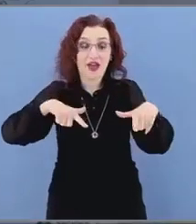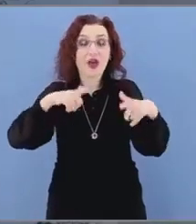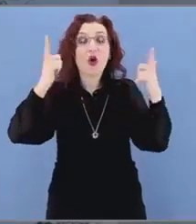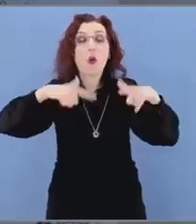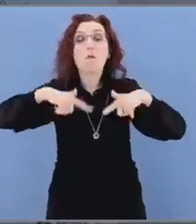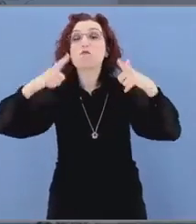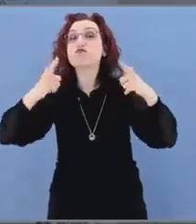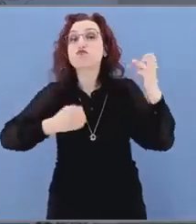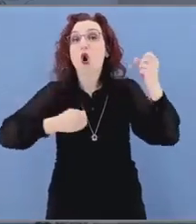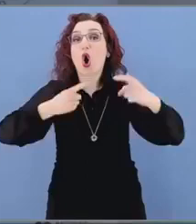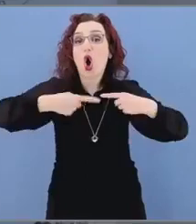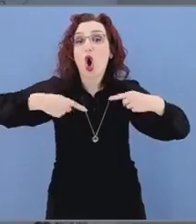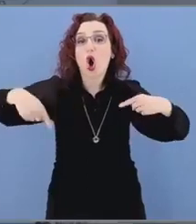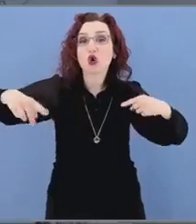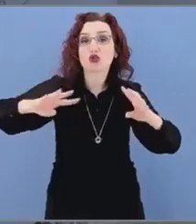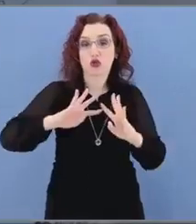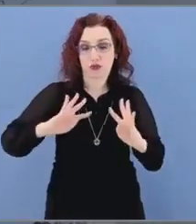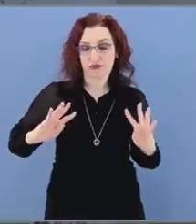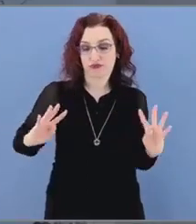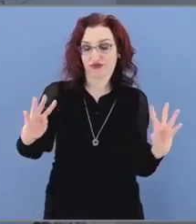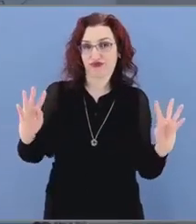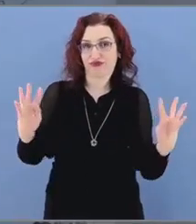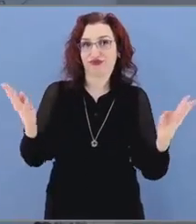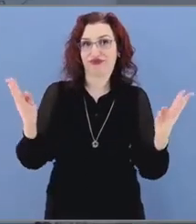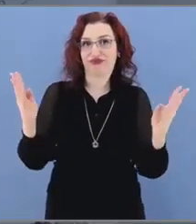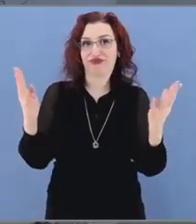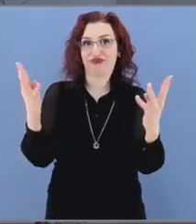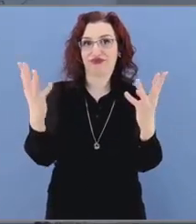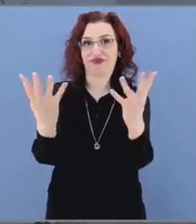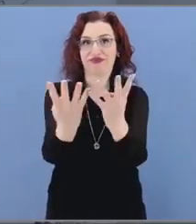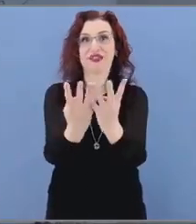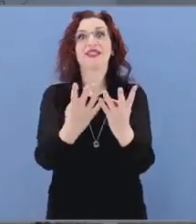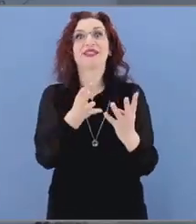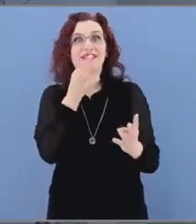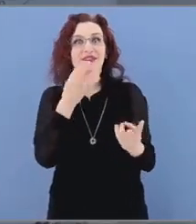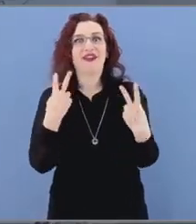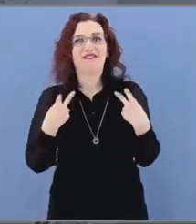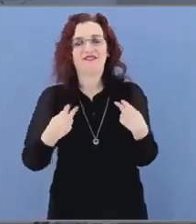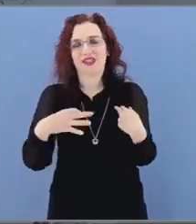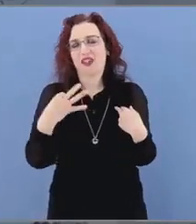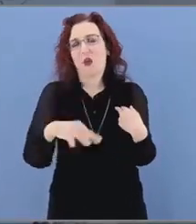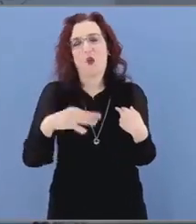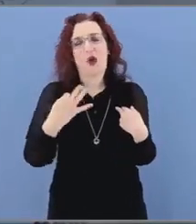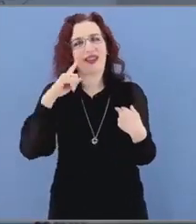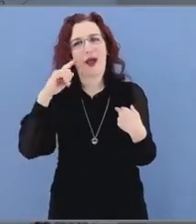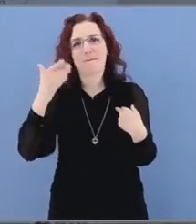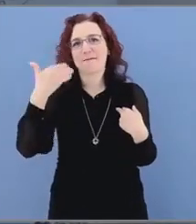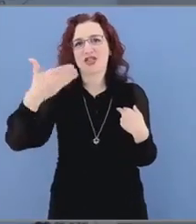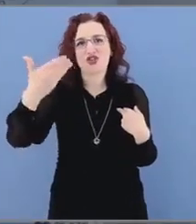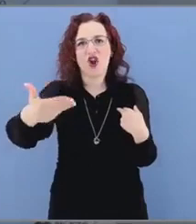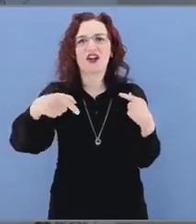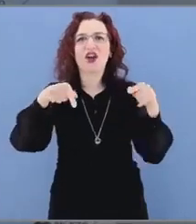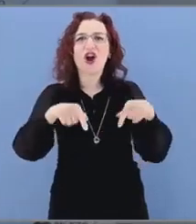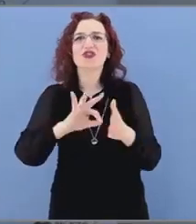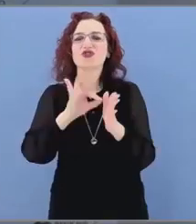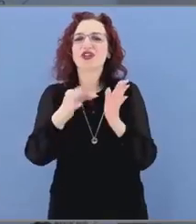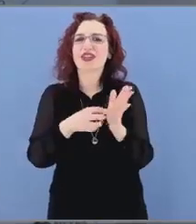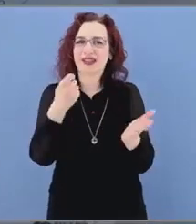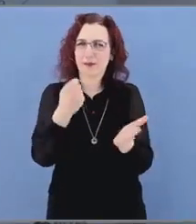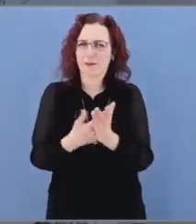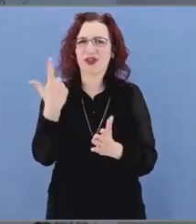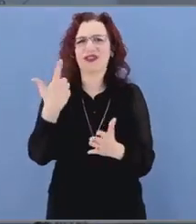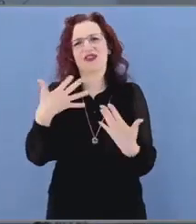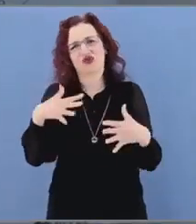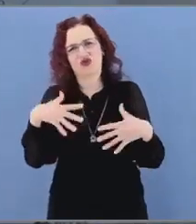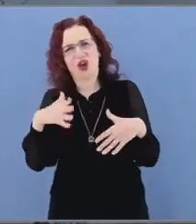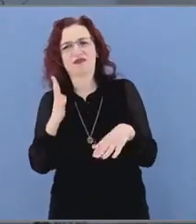qui miglioramento della qualità della vita. Quindi oggi era una giornata importante, siamo venuti altre volte, ma ci torneremo, perché